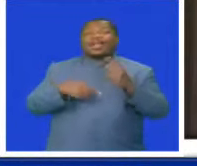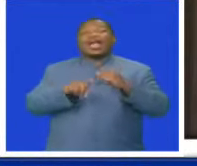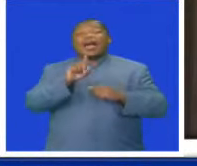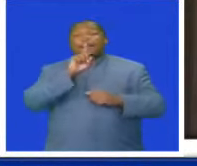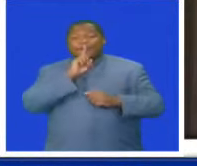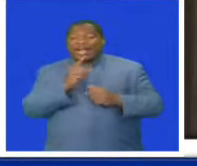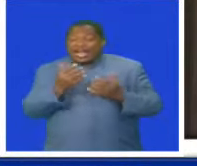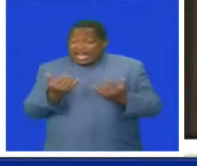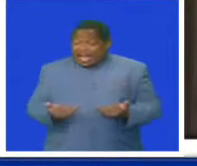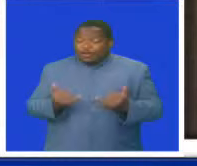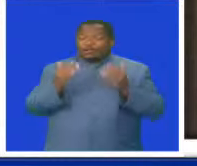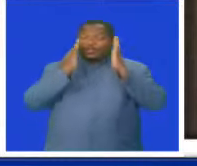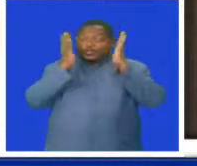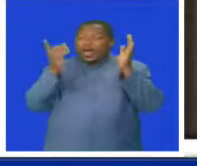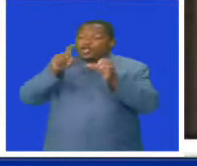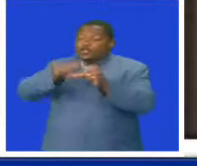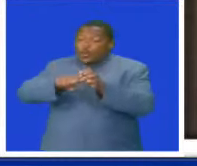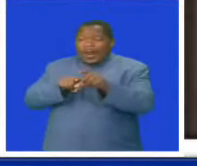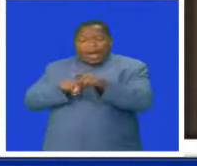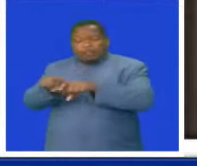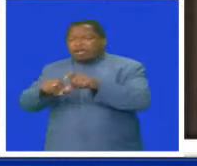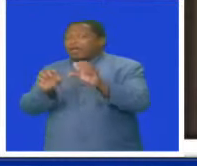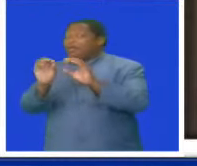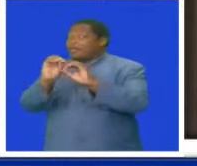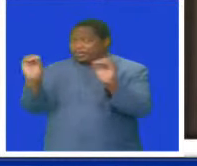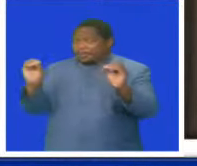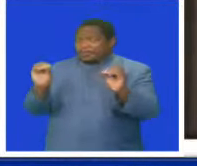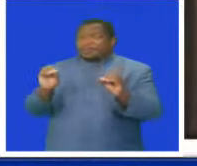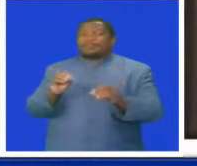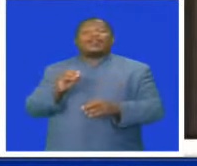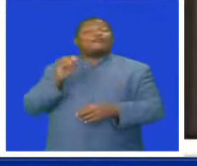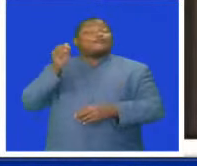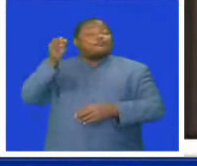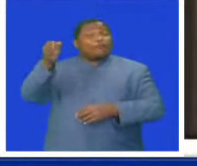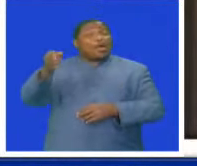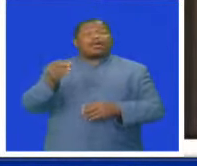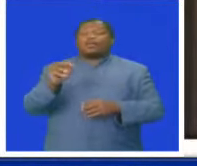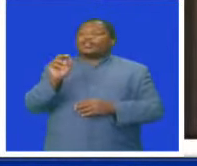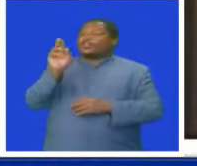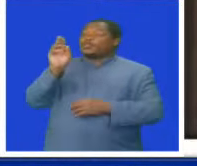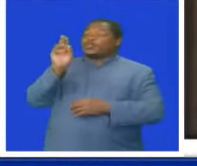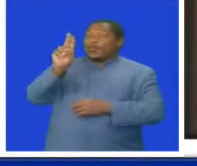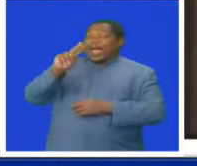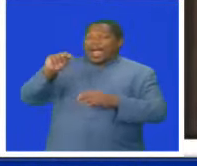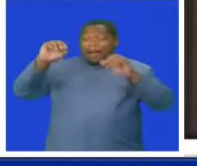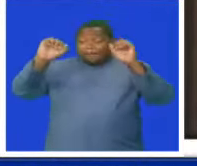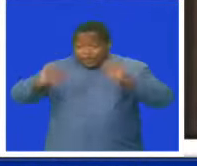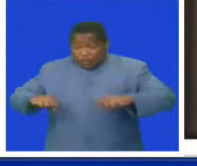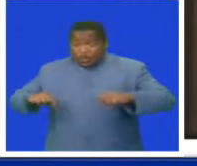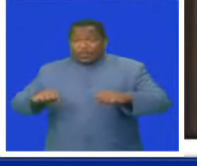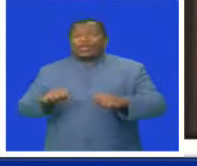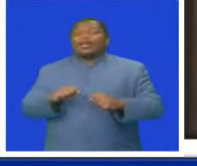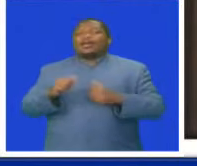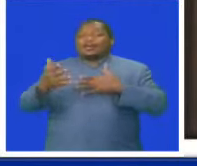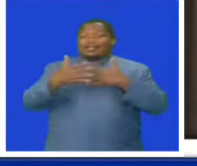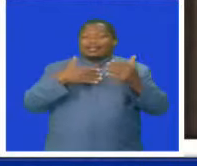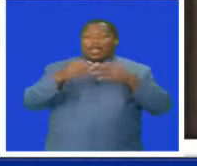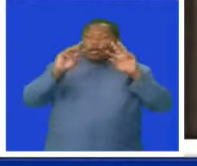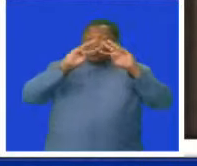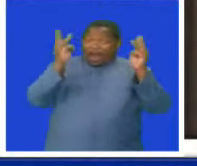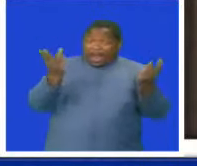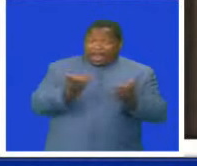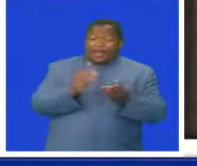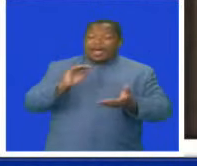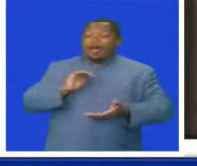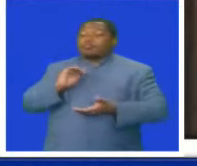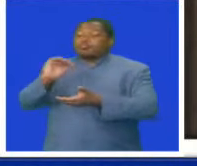nasekwabiwa nasi sitawabelwa lama vaccines so uhulumende is committed ekutheni i-vaccine nayikhona